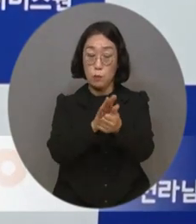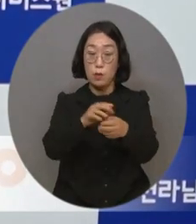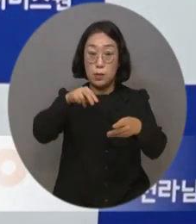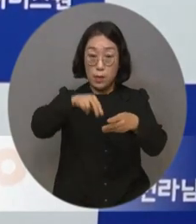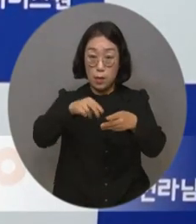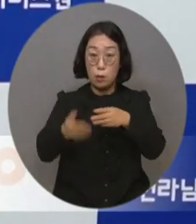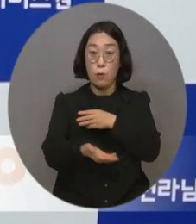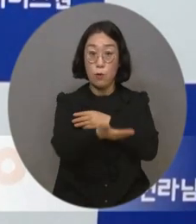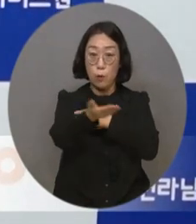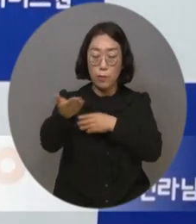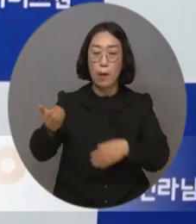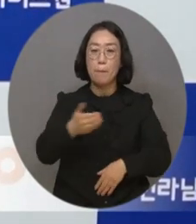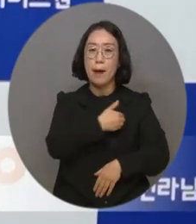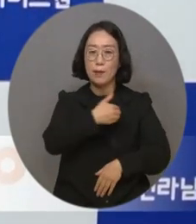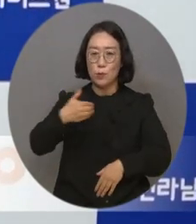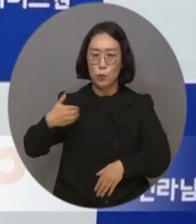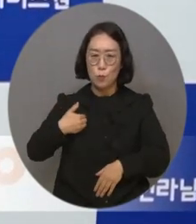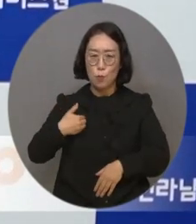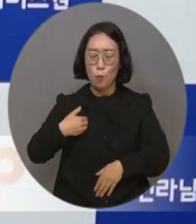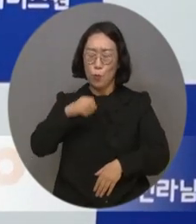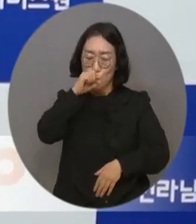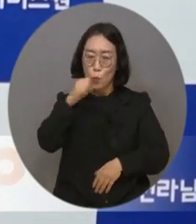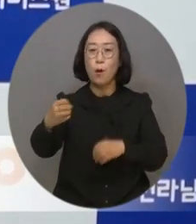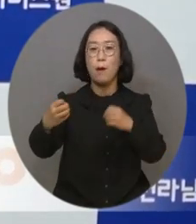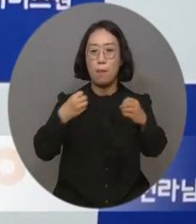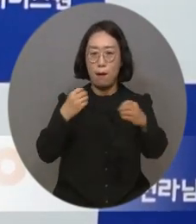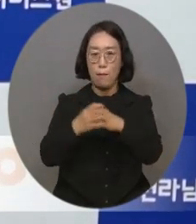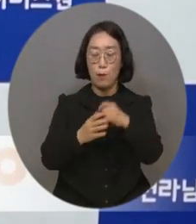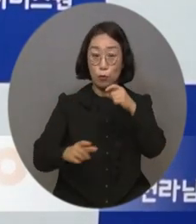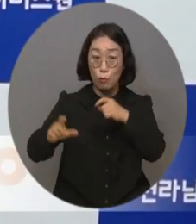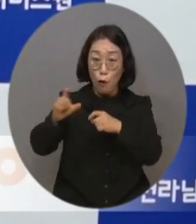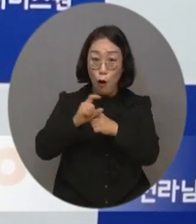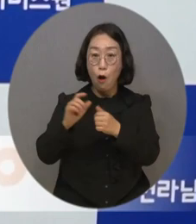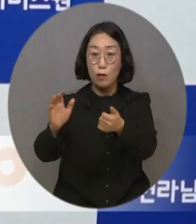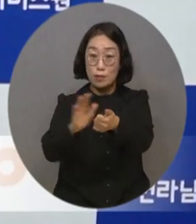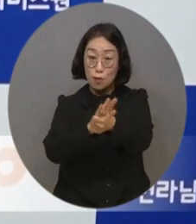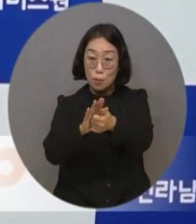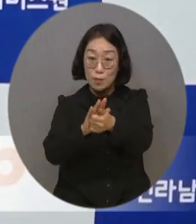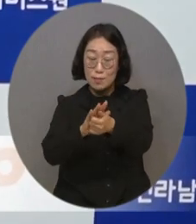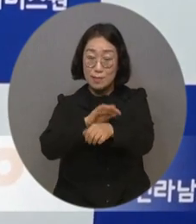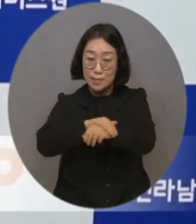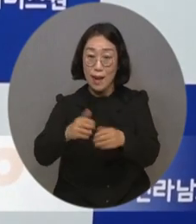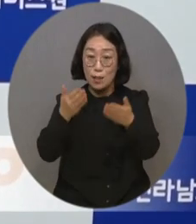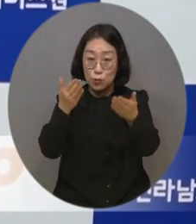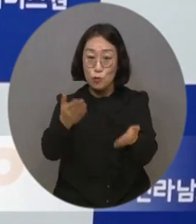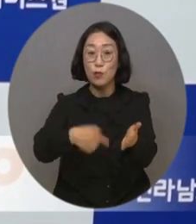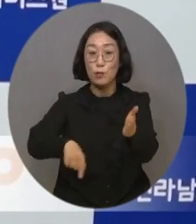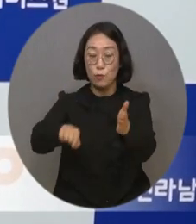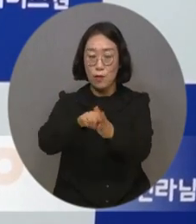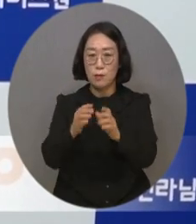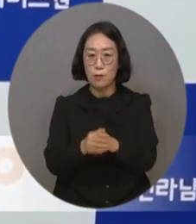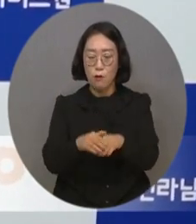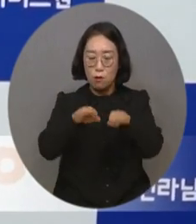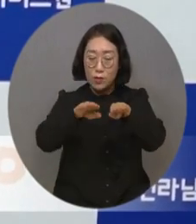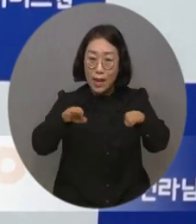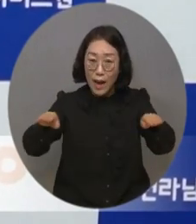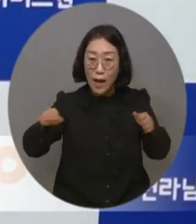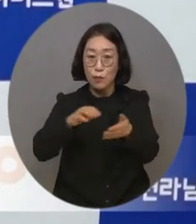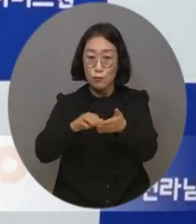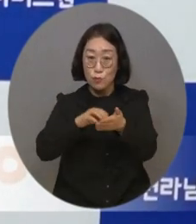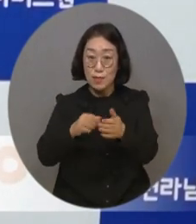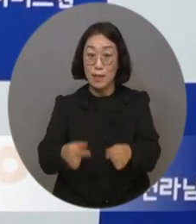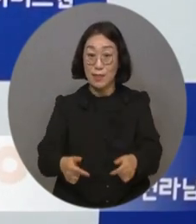이용 고객들의 만족도가 매우 높습니다. 앞으로 더 높은 서비스를 위해서 차량을 확대하고